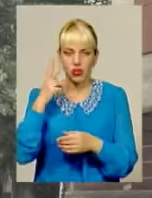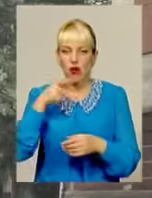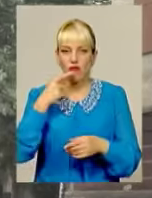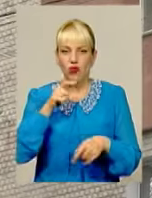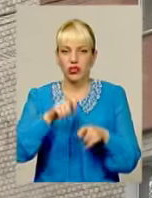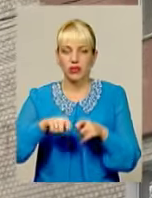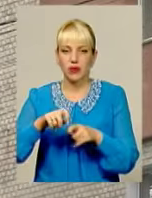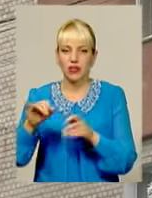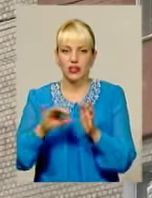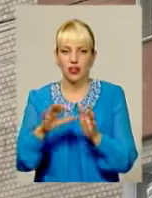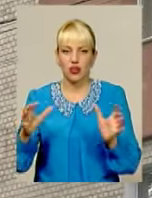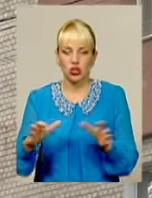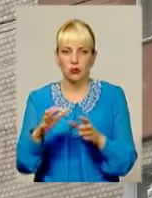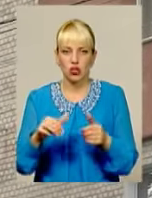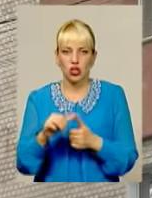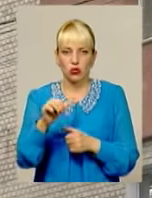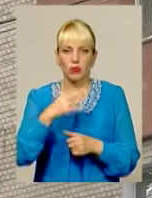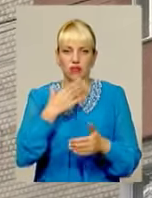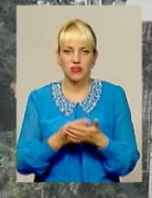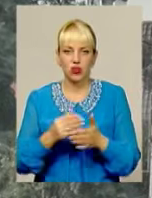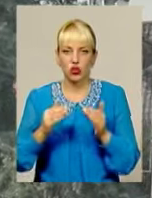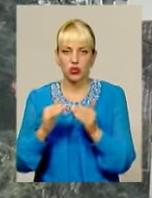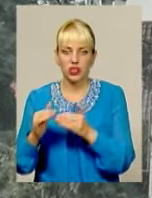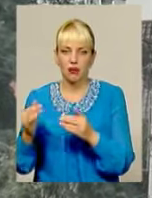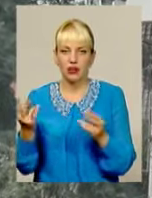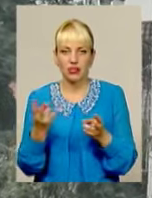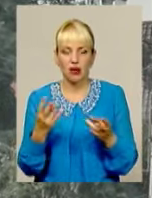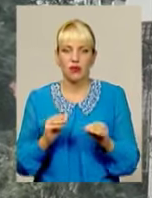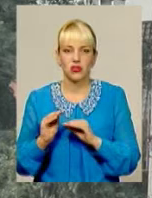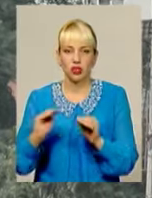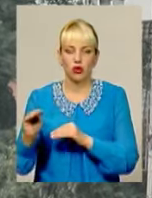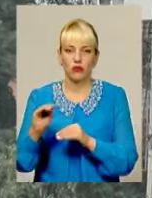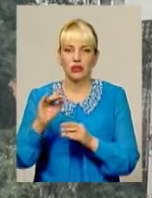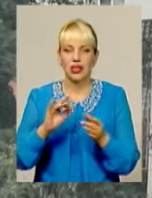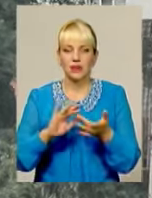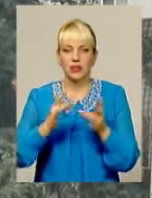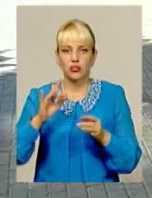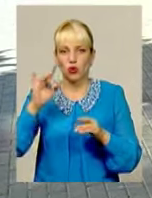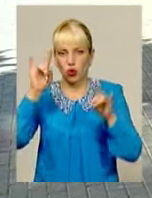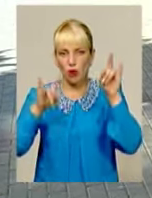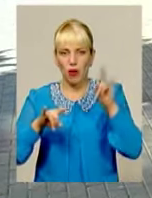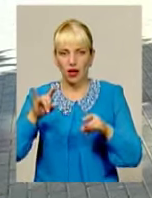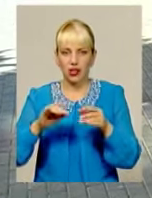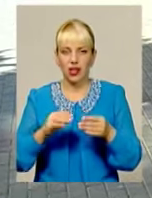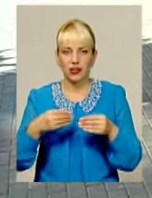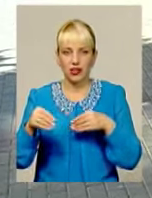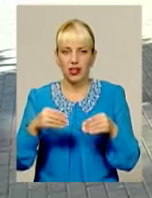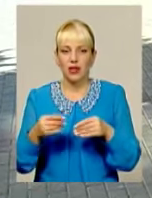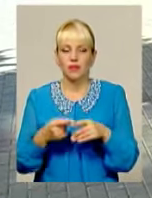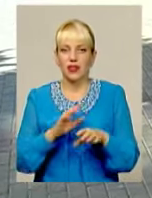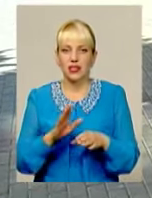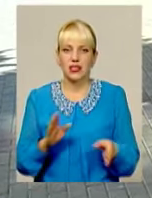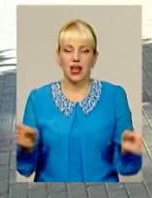експерти з енергозбереження. Зокрема, у своїх оселях слід встановлювати склопакети замість дерев'яних вікон, не закривати батареї